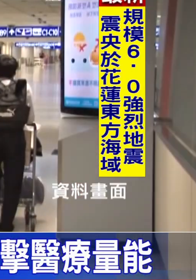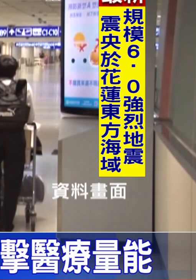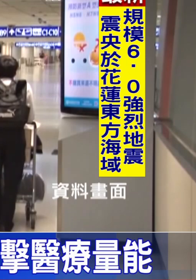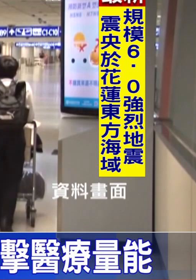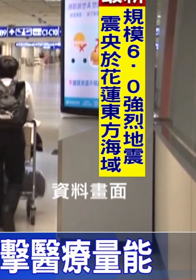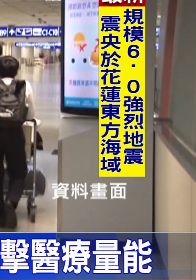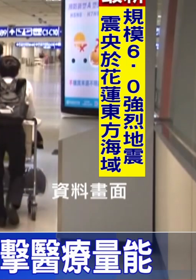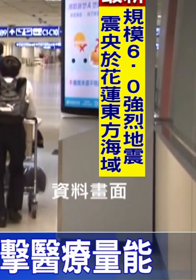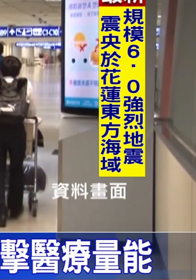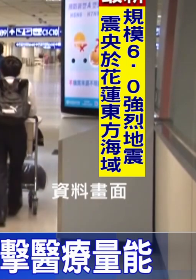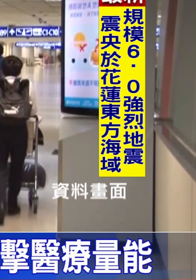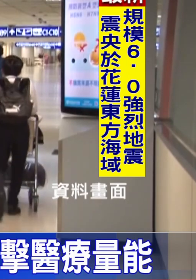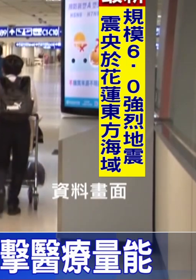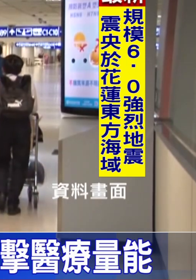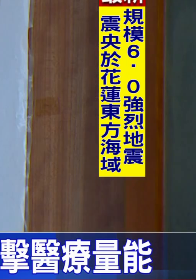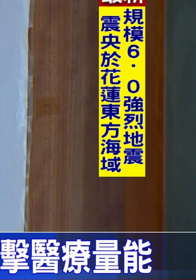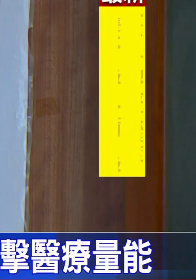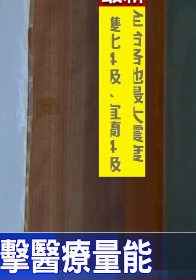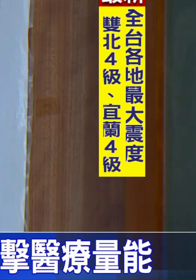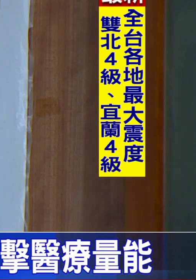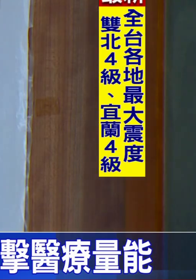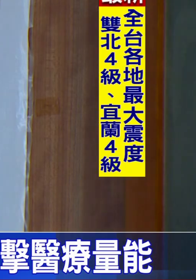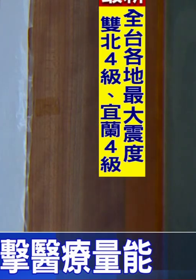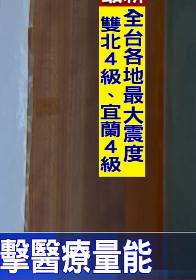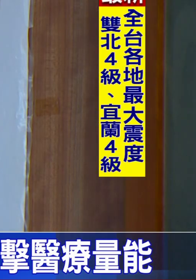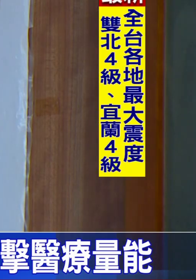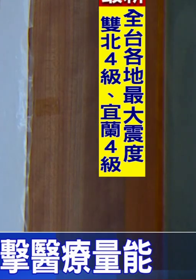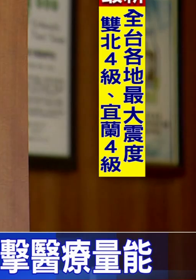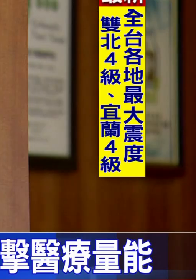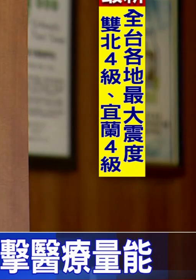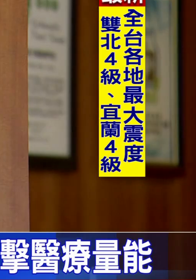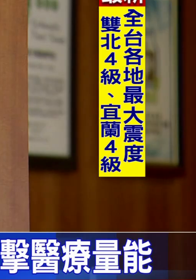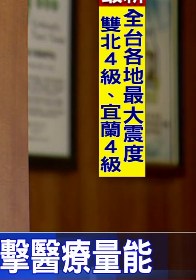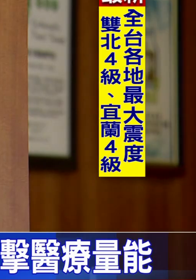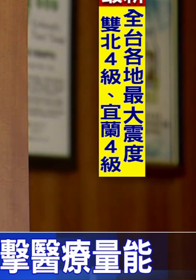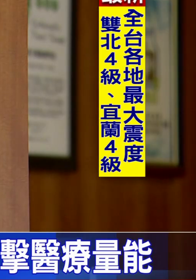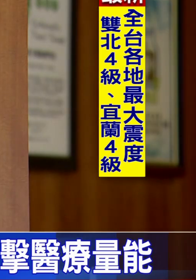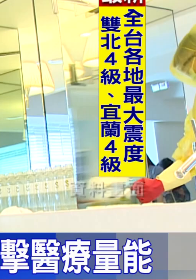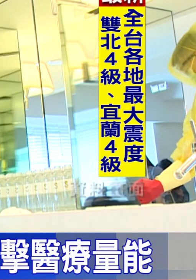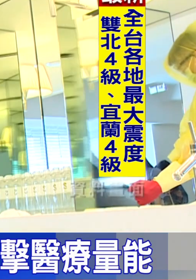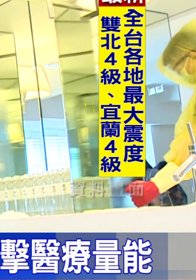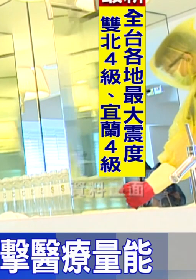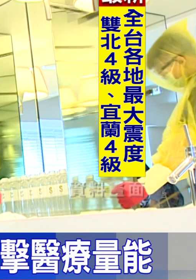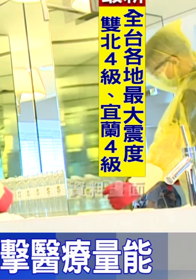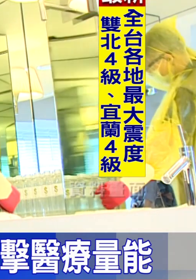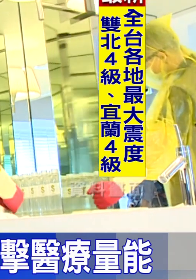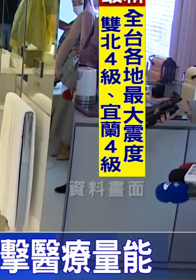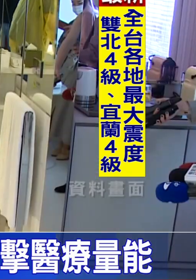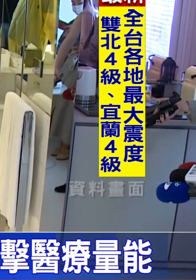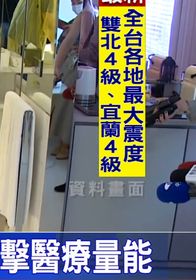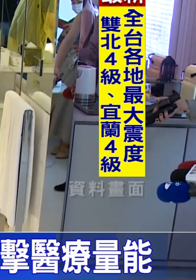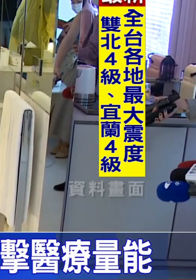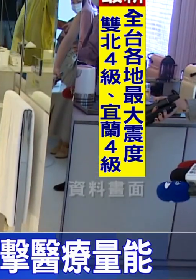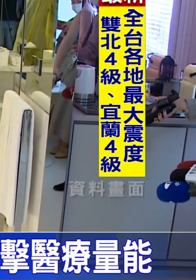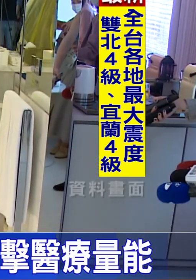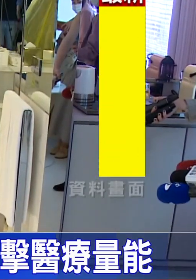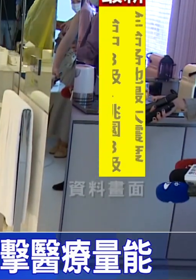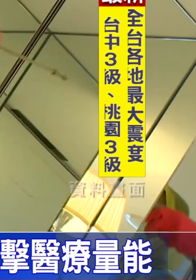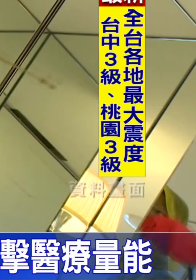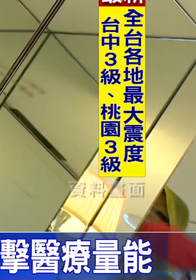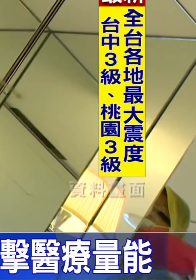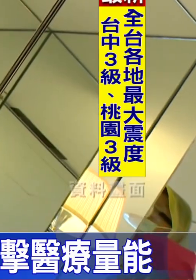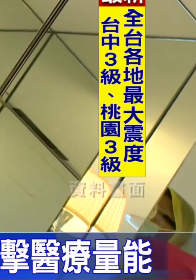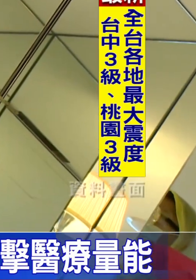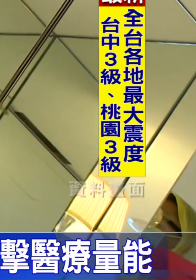病例可能冲击医疗量能，必须提高警觉。面对欧美国家单日确诊数不断飙高，是否会调整重点